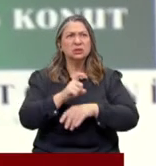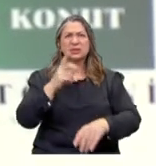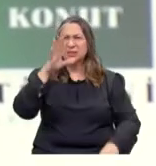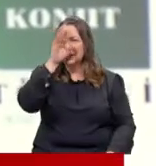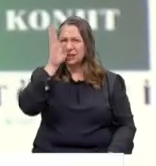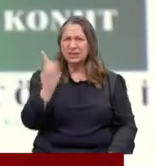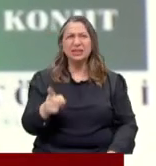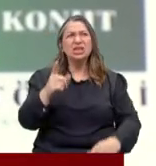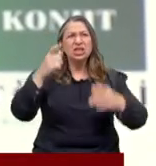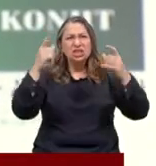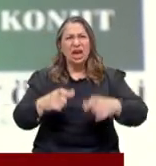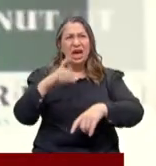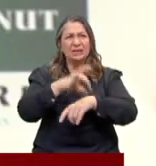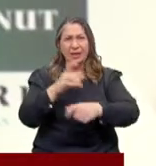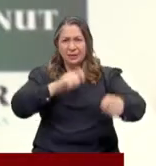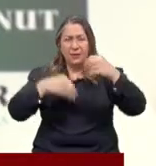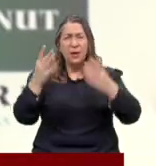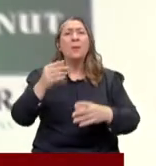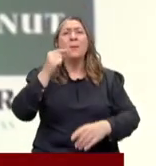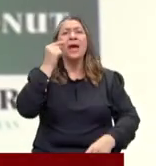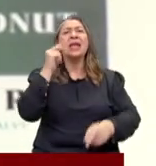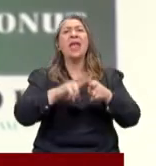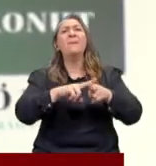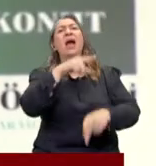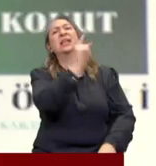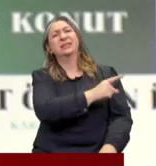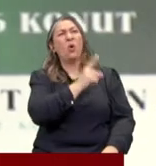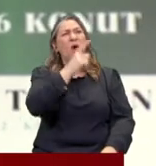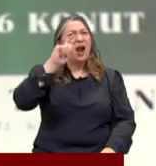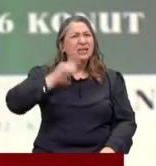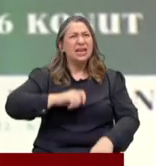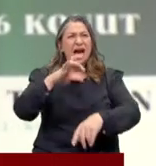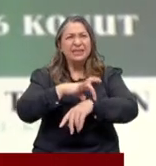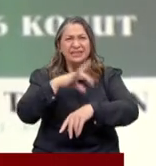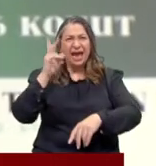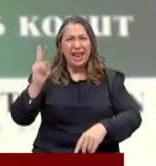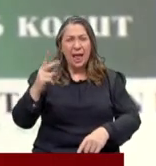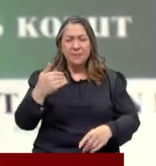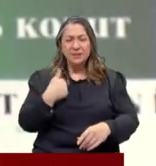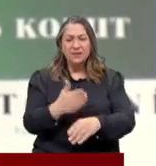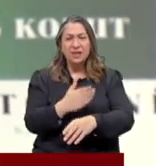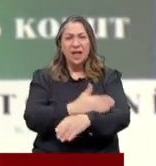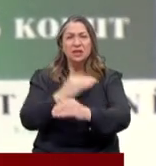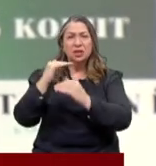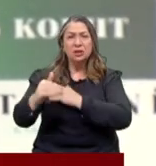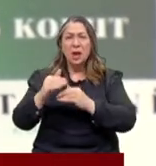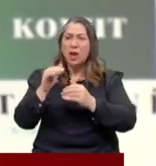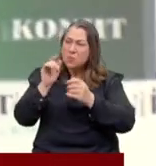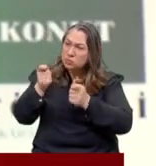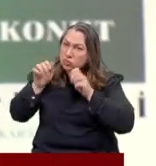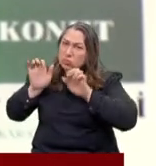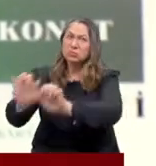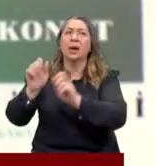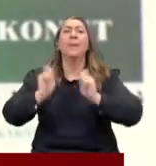Sahtekarlar, şehir hastanelerini yaptık. Bay Kemal'in o rezil hastanelere biz vatandaşımızı mahkum